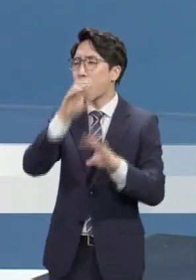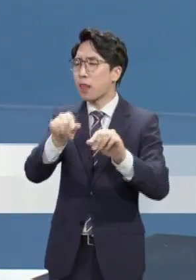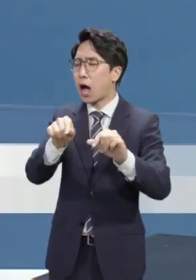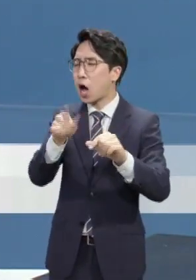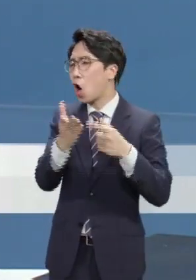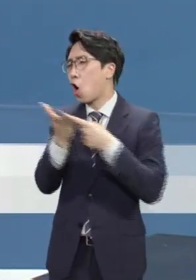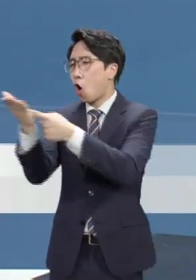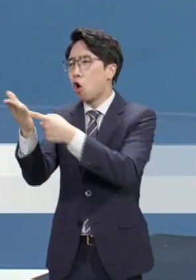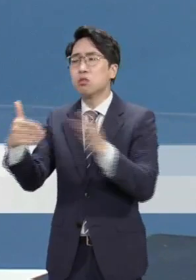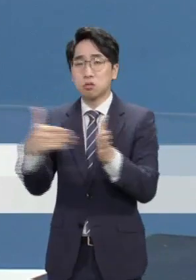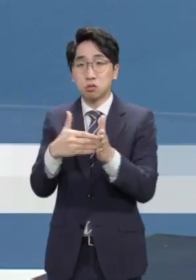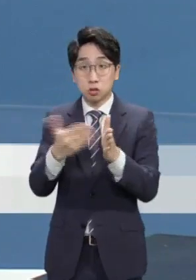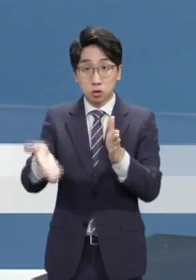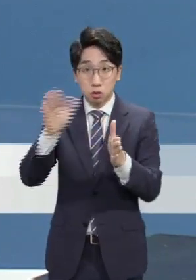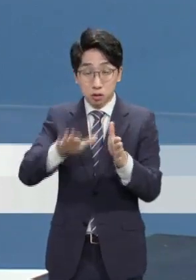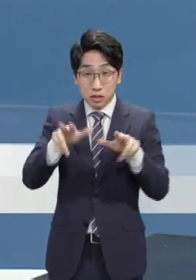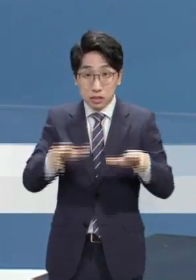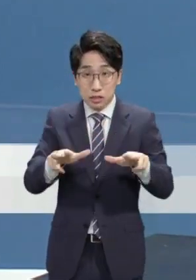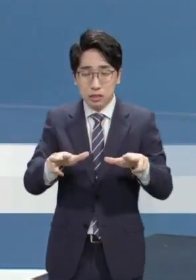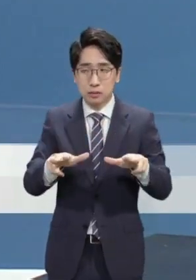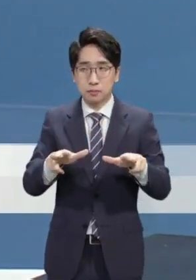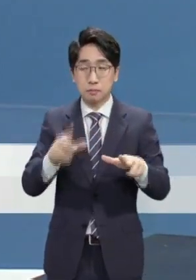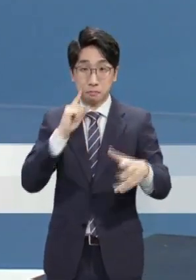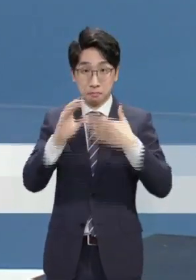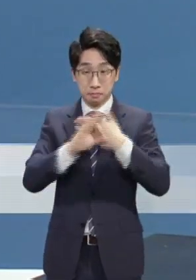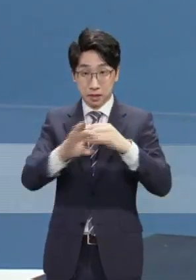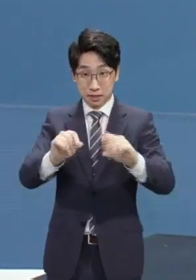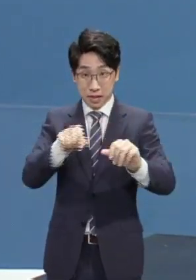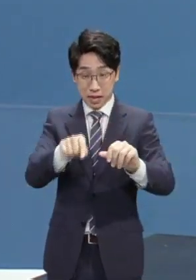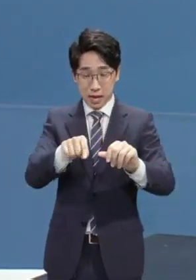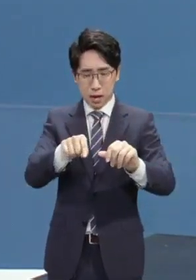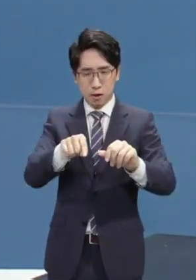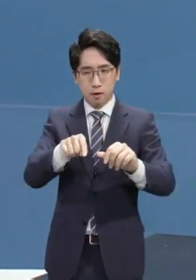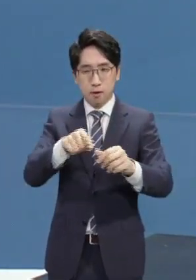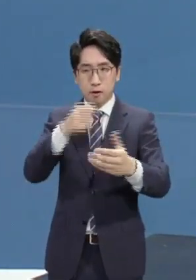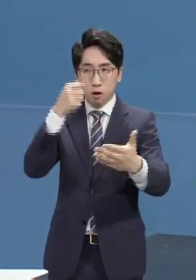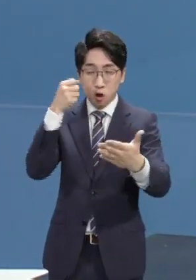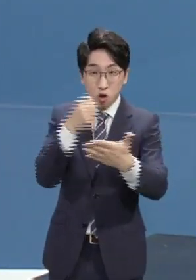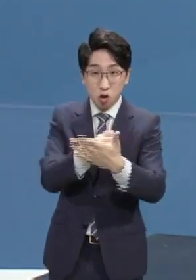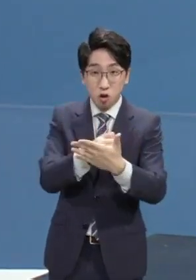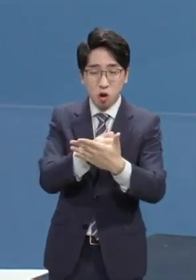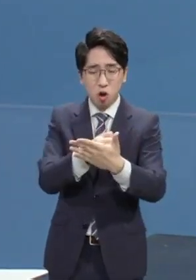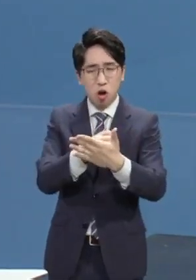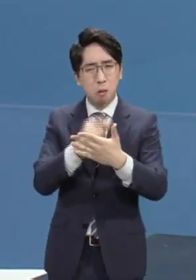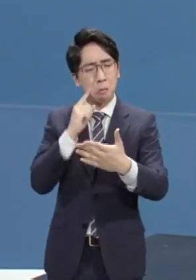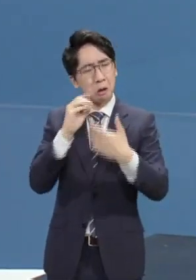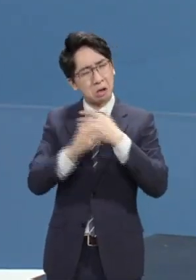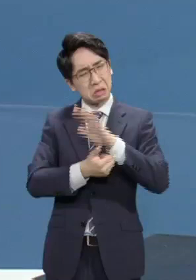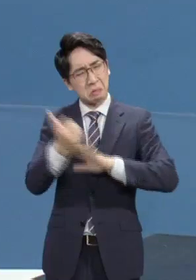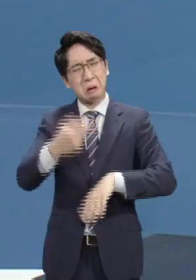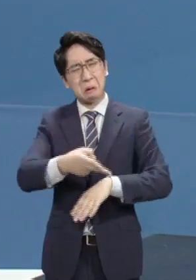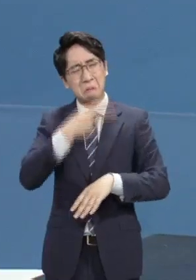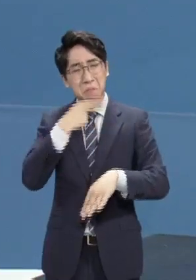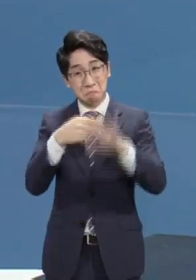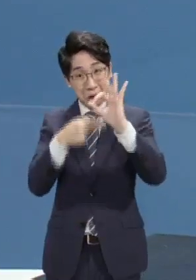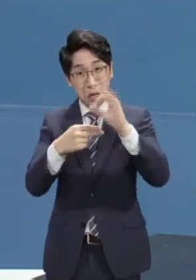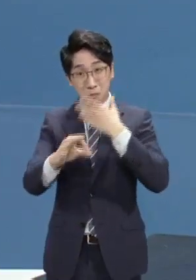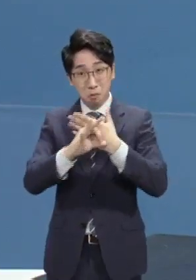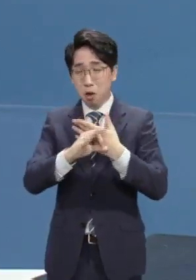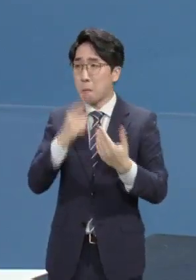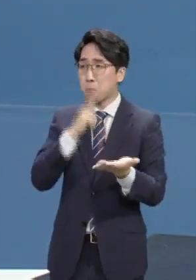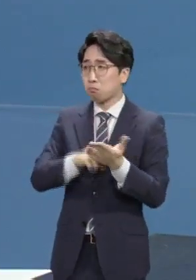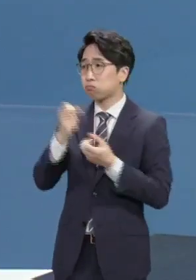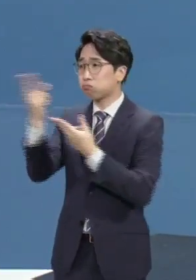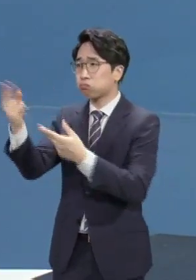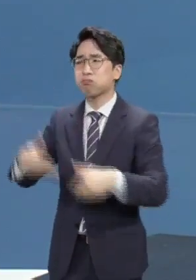이 땅이 이 권역별 심천 부지로 최종 선정될 가능성이 뭐 전혀 없었다며 는 솔 씨가 굳이 뭐 이런 구문을 보낼 리가